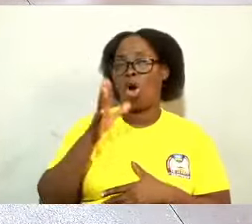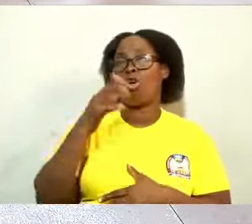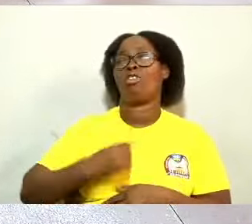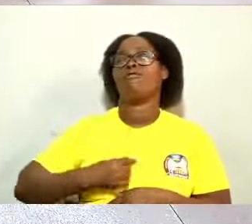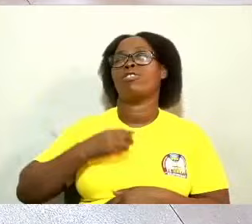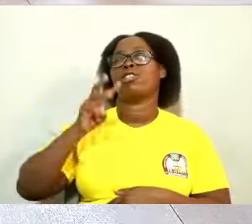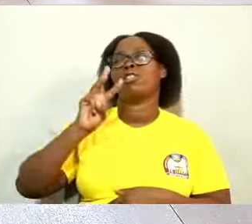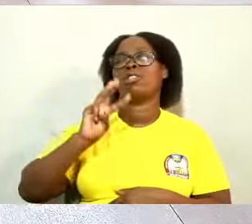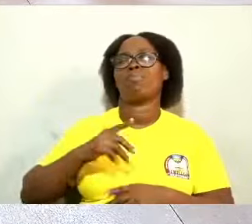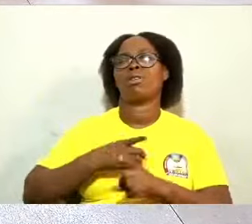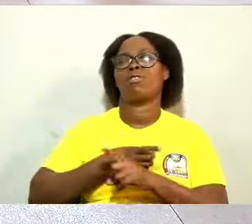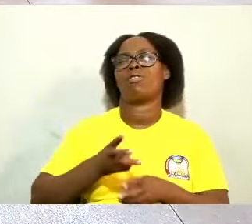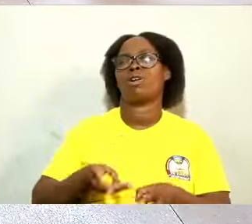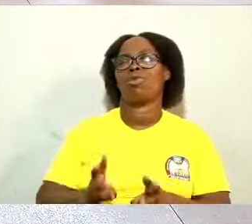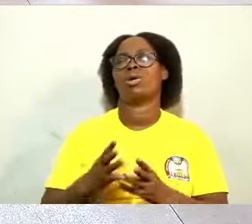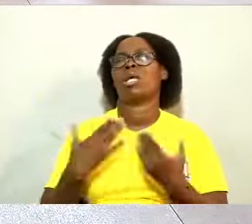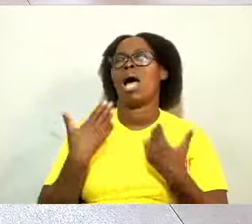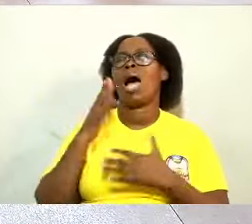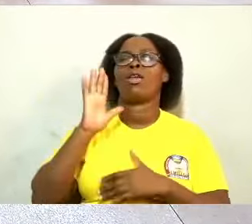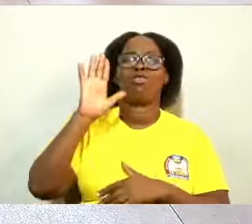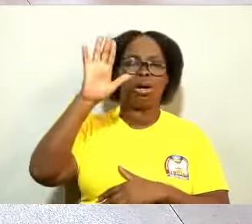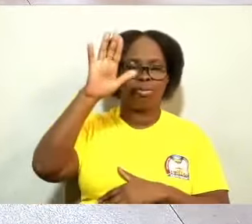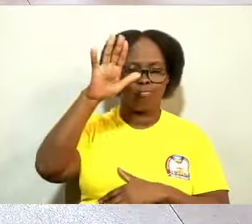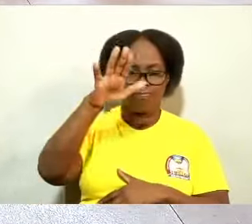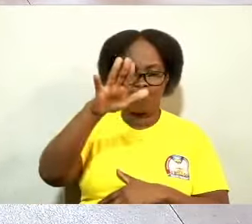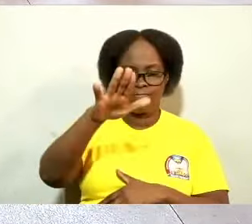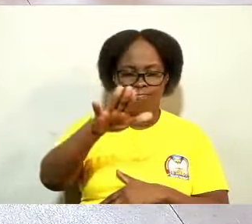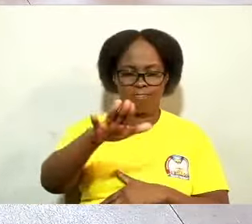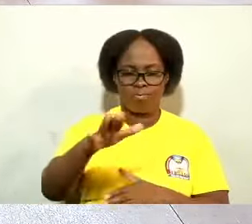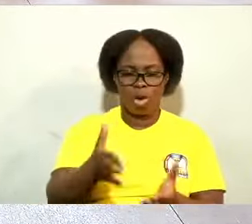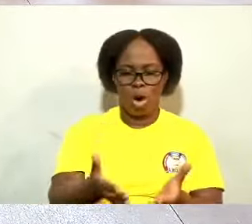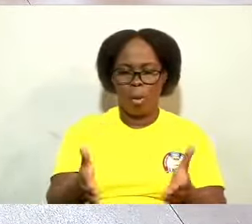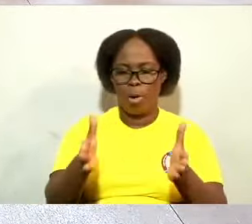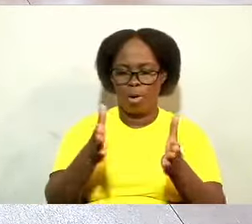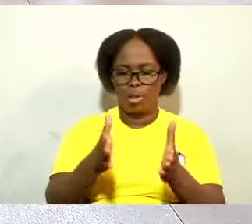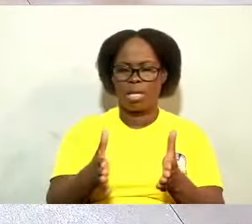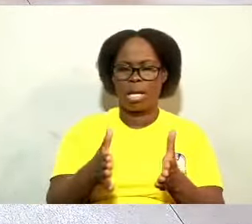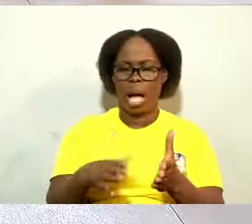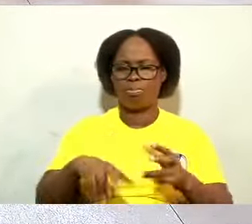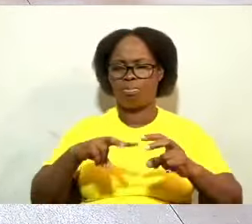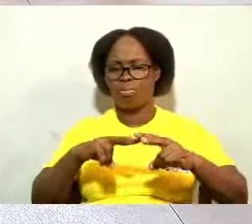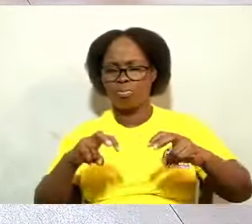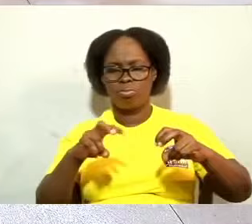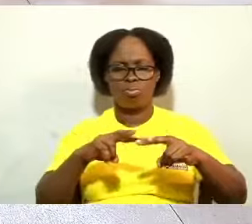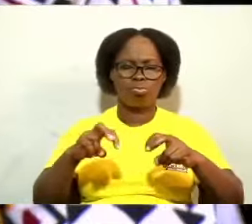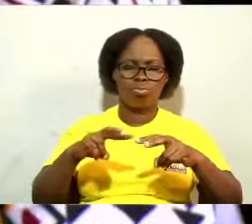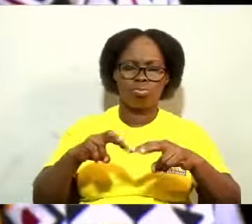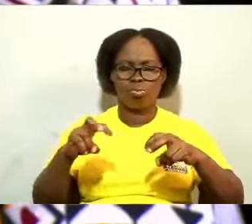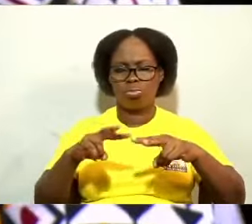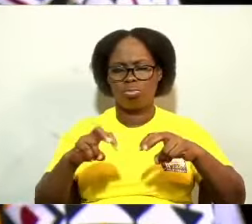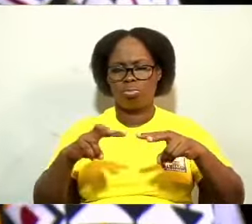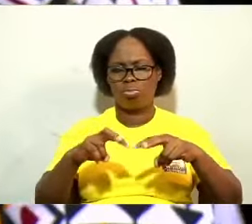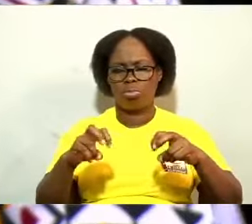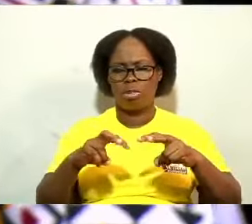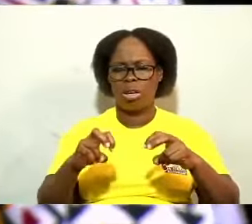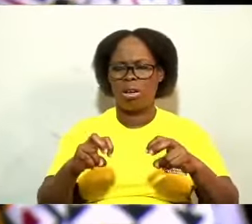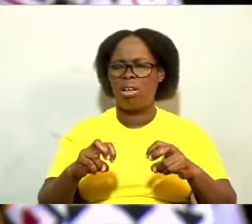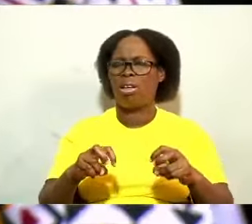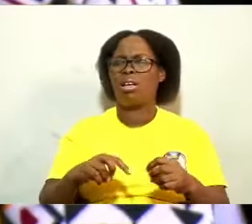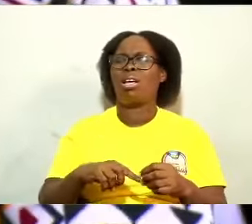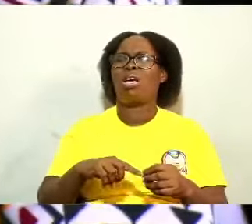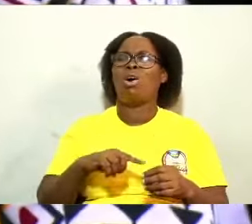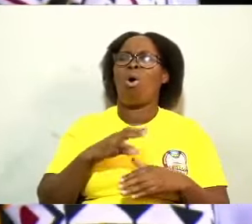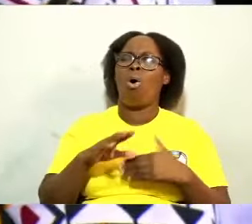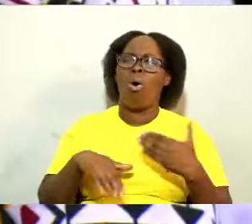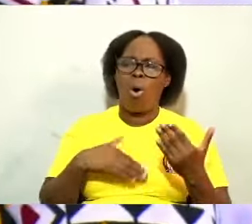mbalimbali. Tafadhali nyosha mkono katika boksi hili na kulipekua, na kulipekua. Kila barua